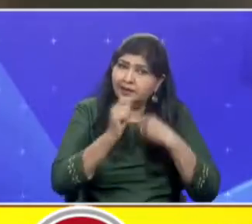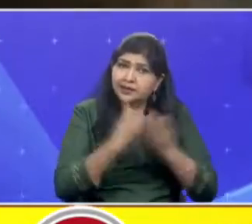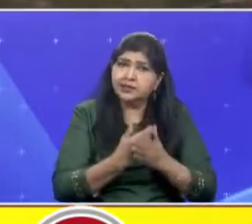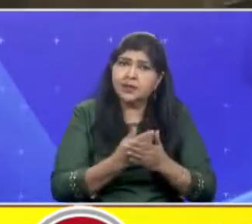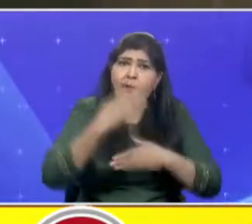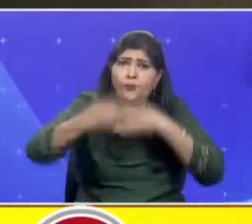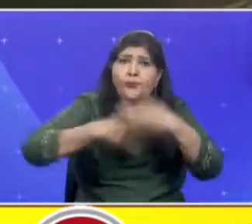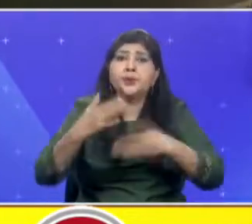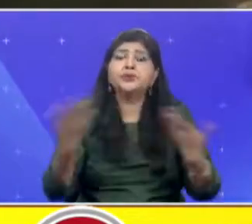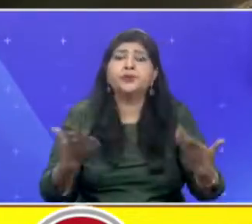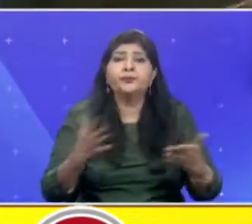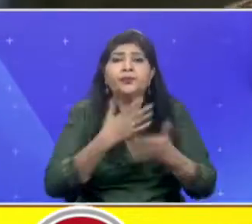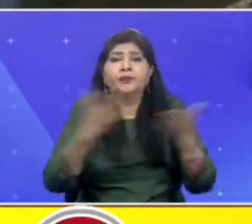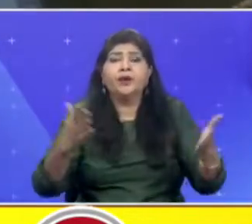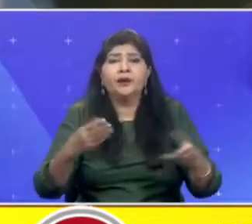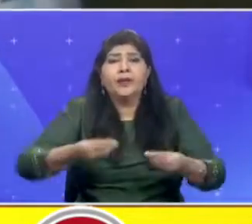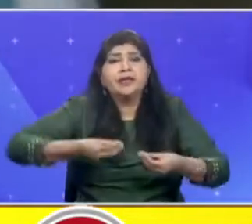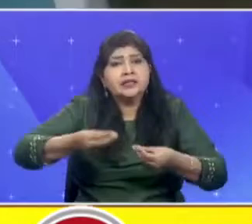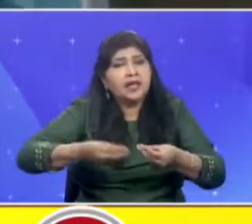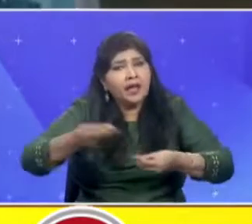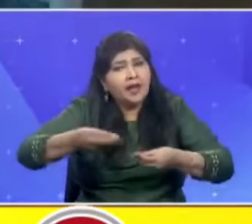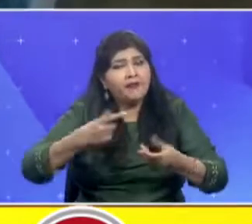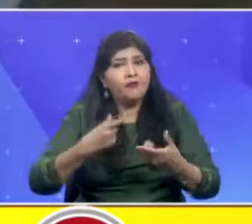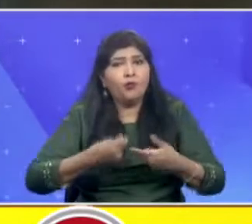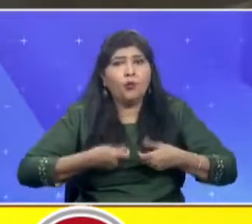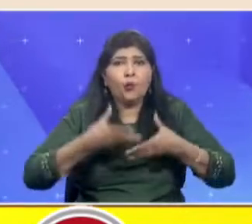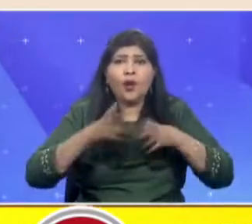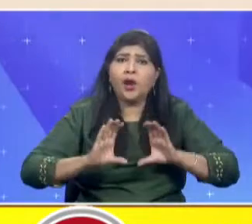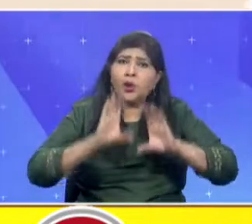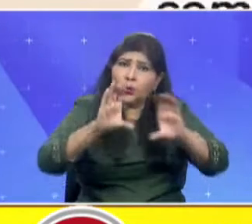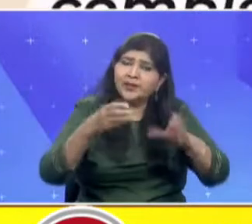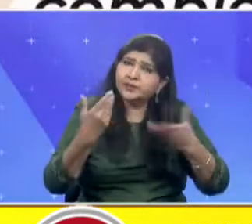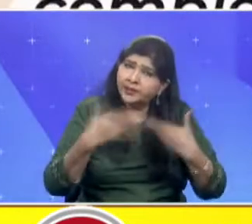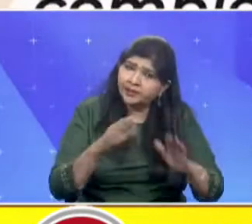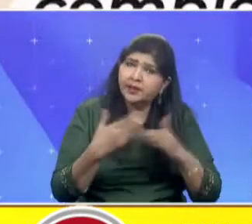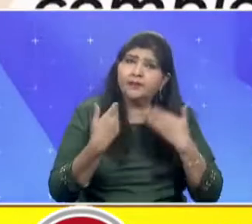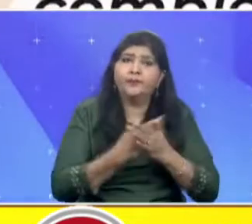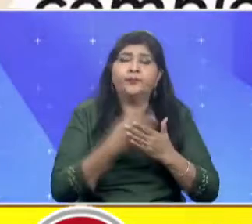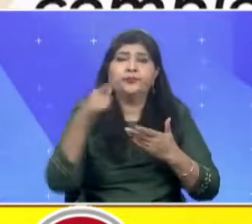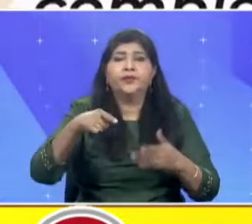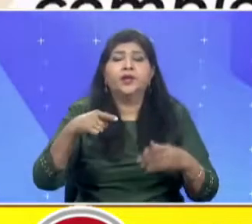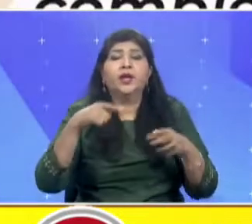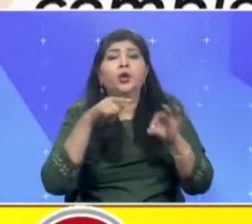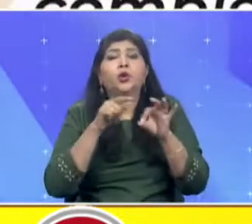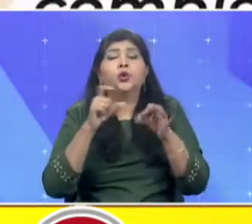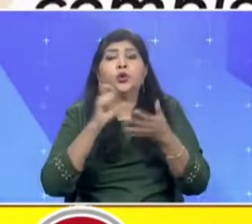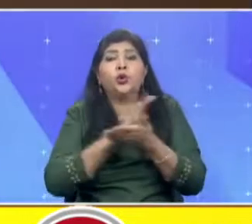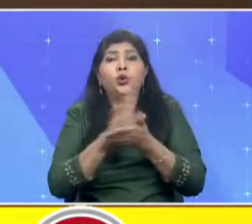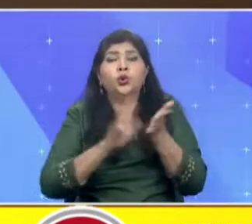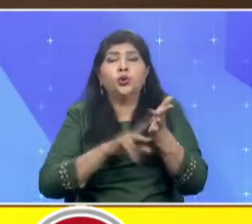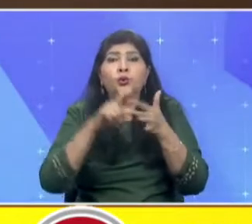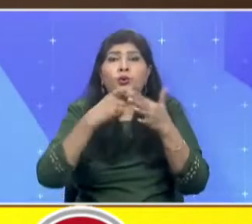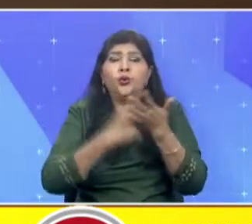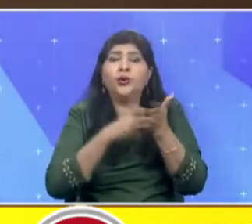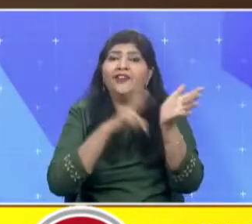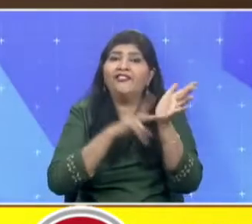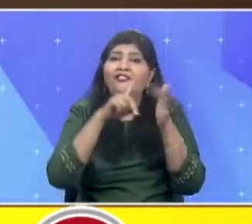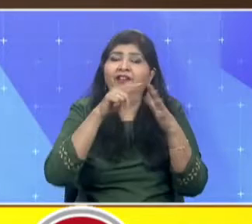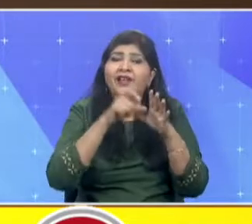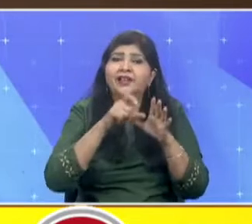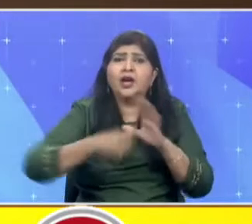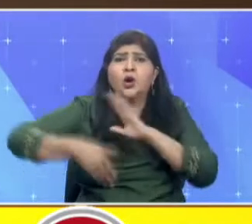भी बड़ी मात्रा में निवेश किया है। क्योरवेदा ने जड़ी बूटियों के आधुनिक शोध